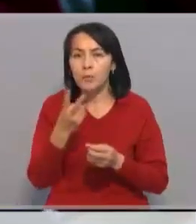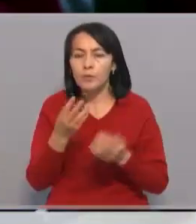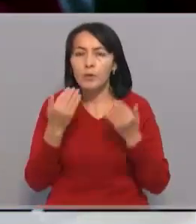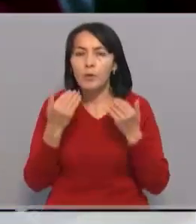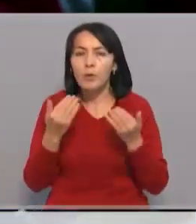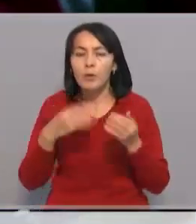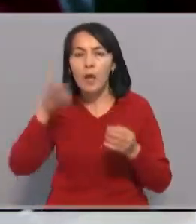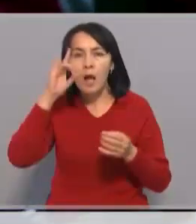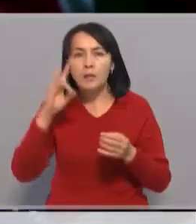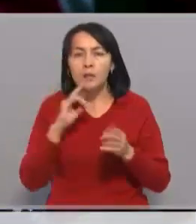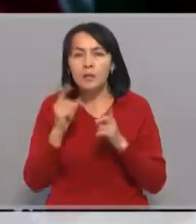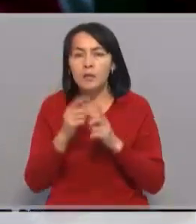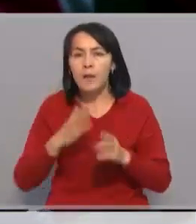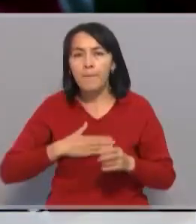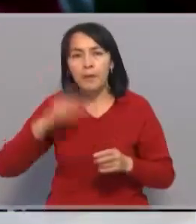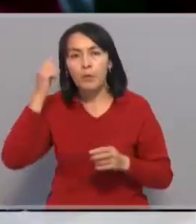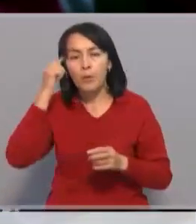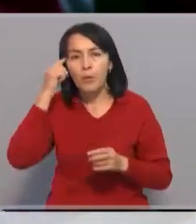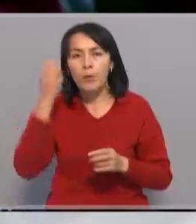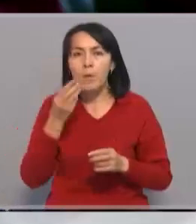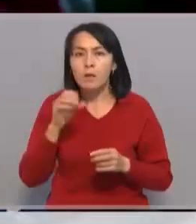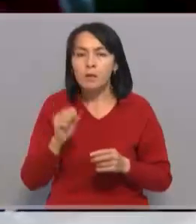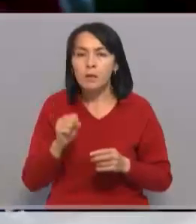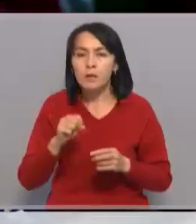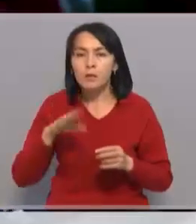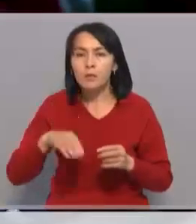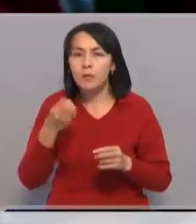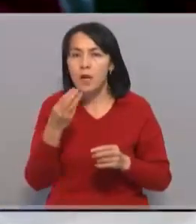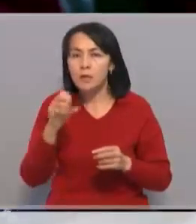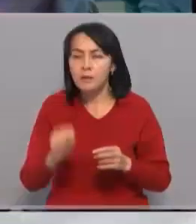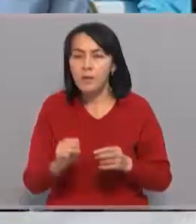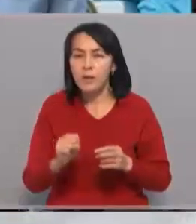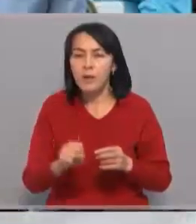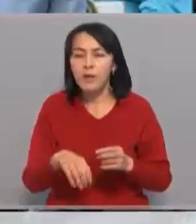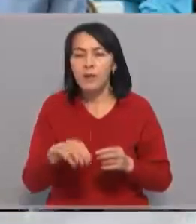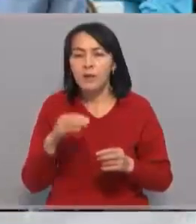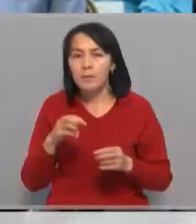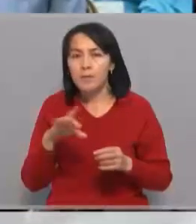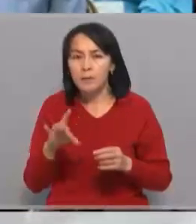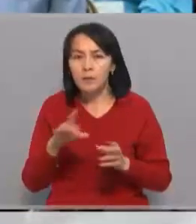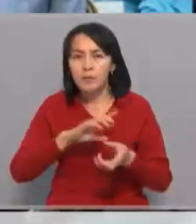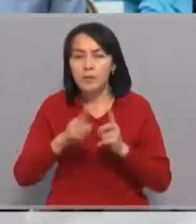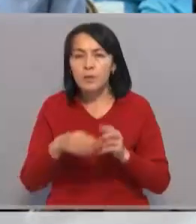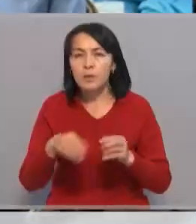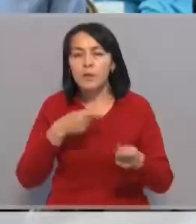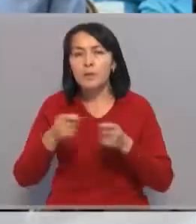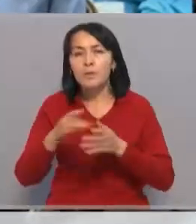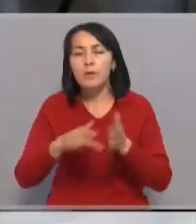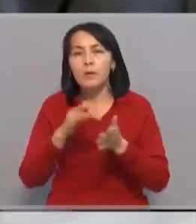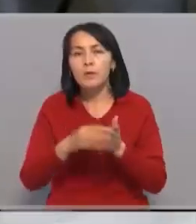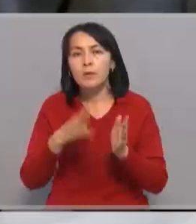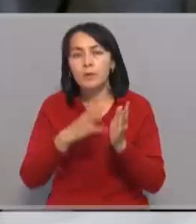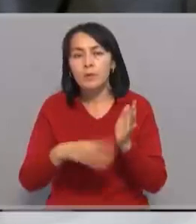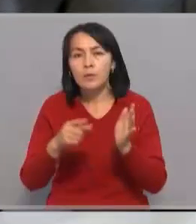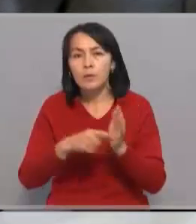Ал ол қазақшада менің ойымша, анау соңындағы сөз көп рахмет қой, көрдіңіздер ме? Әдістемелік орталық